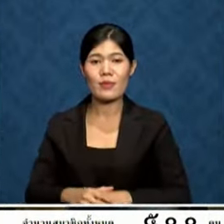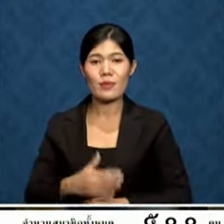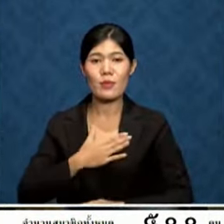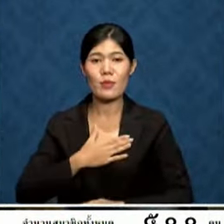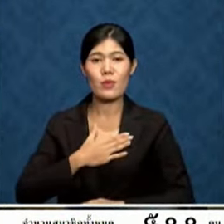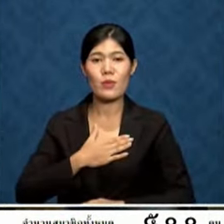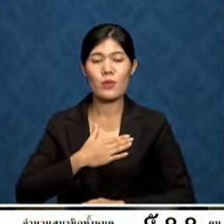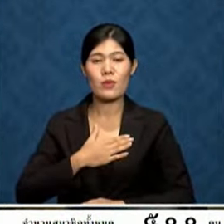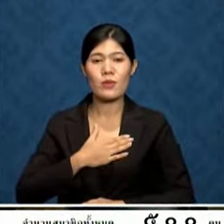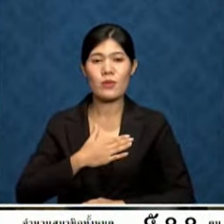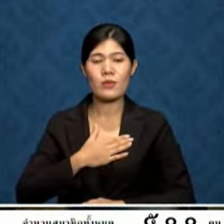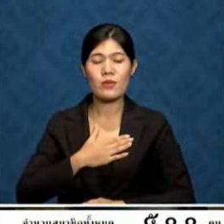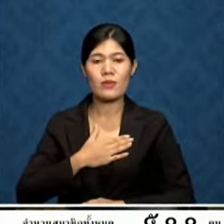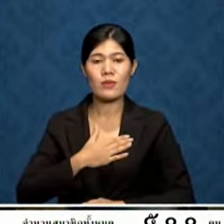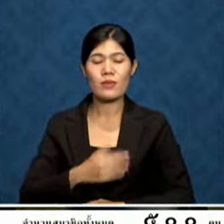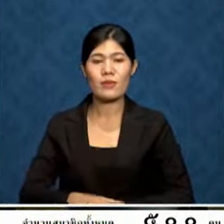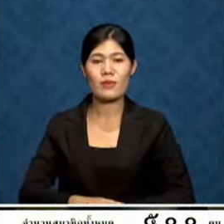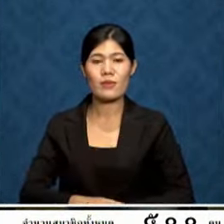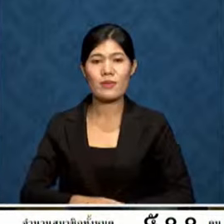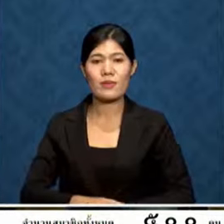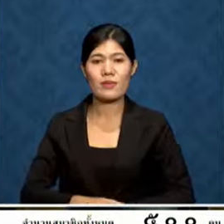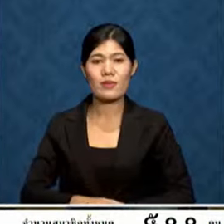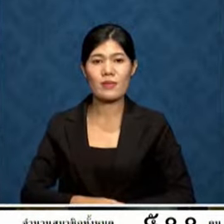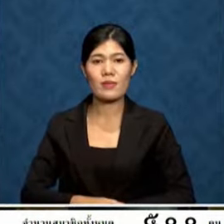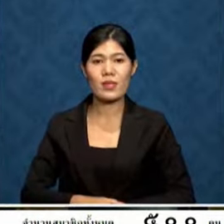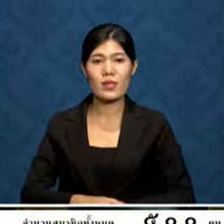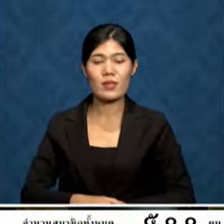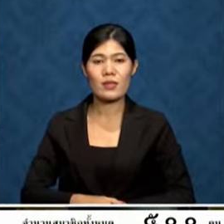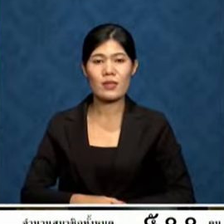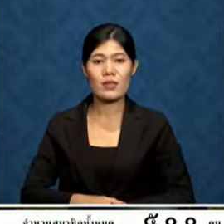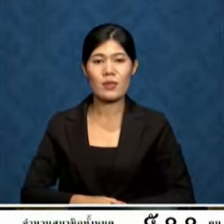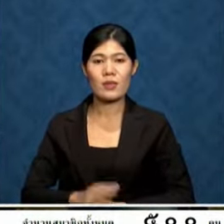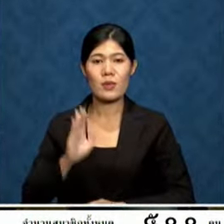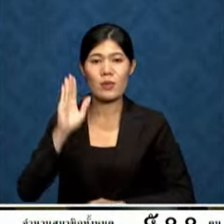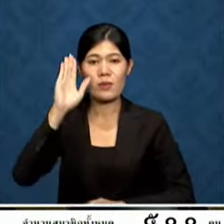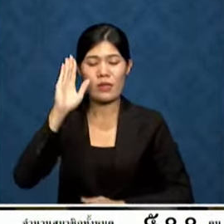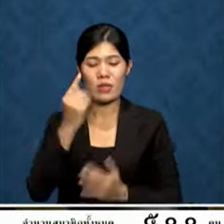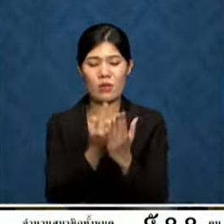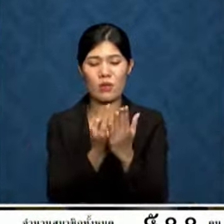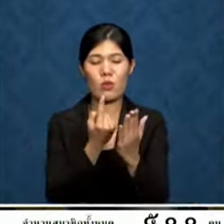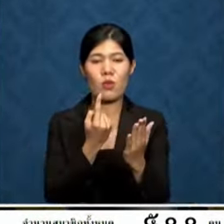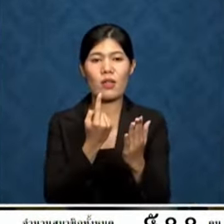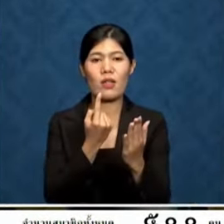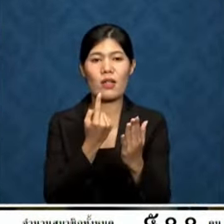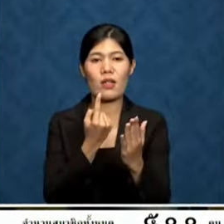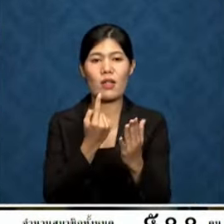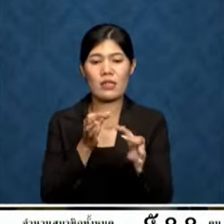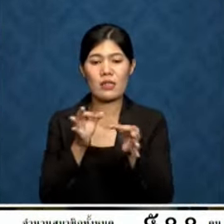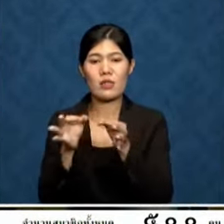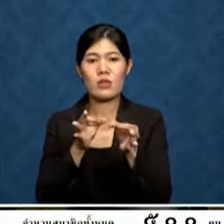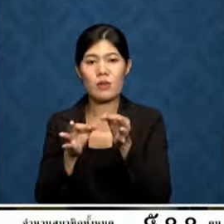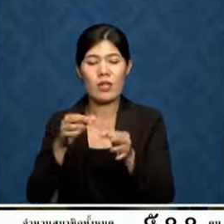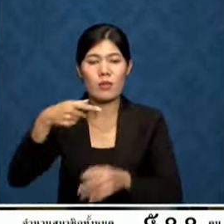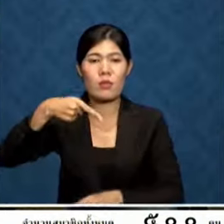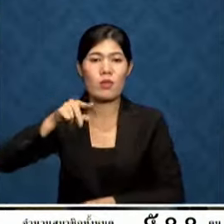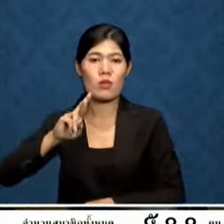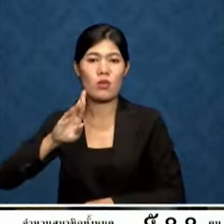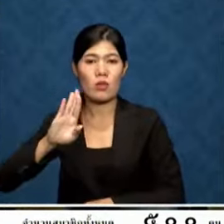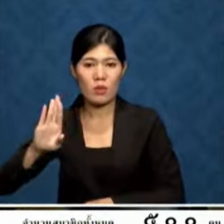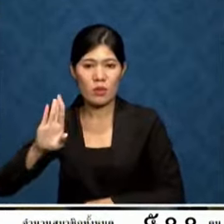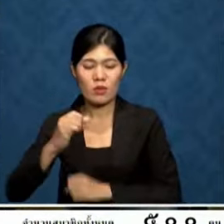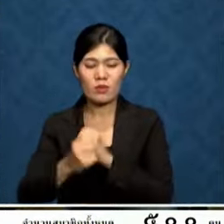ผมเป็นฝ่ายค้านคนแรกที่จะอภิปรายเกี่ยวกับร่างพพระราชบัญญัติงบประมาณรายจ่าย